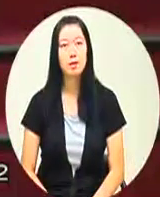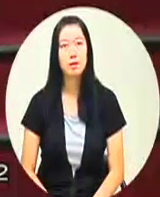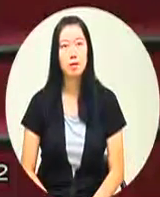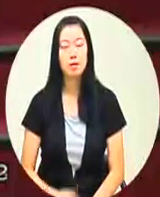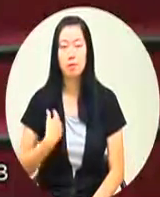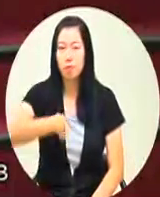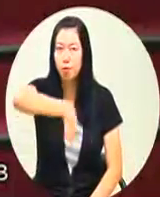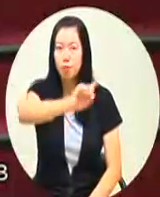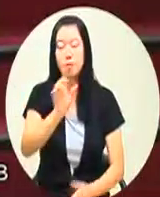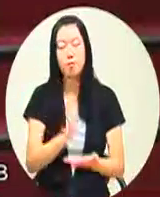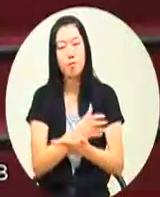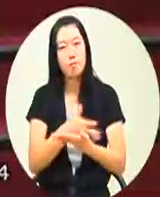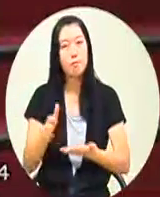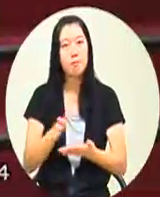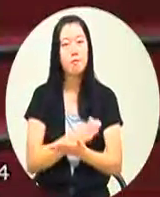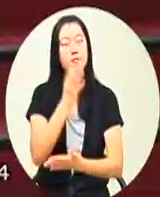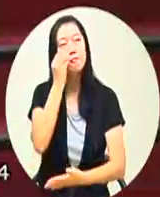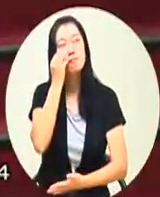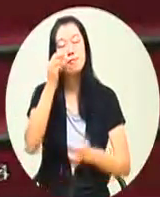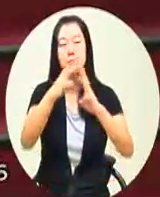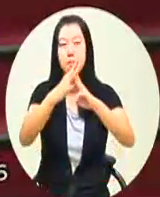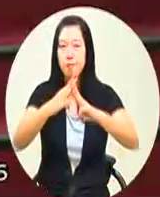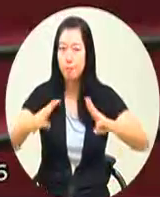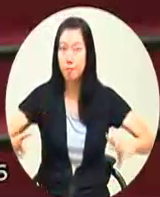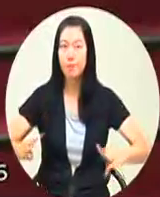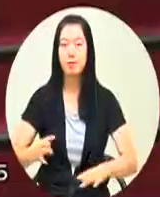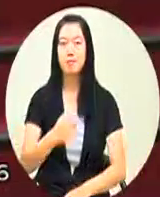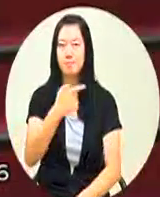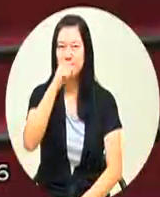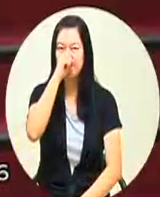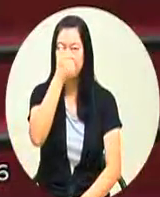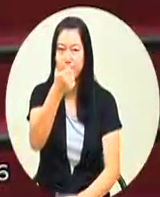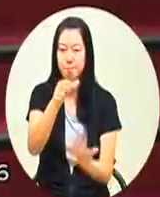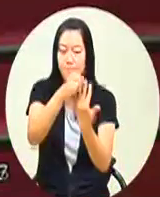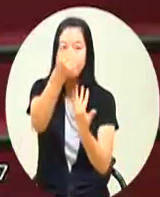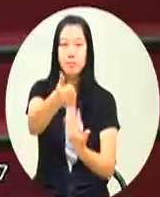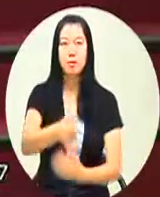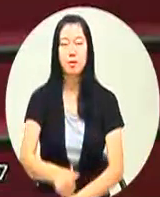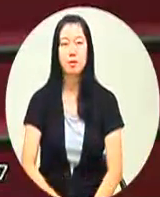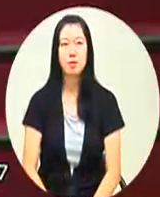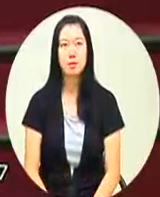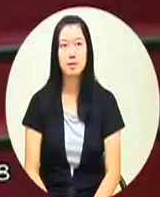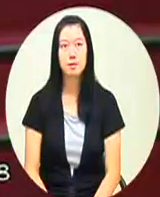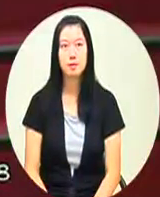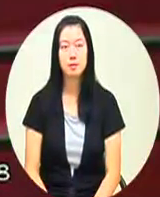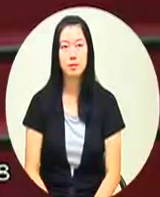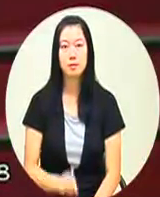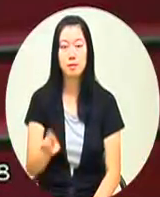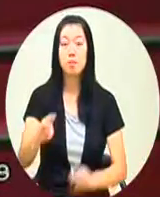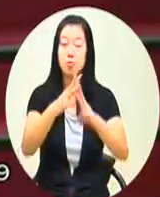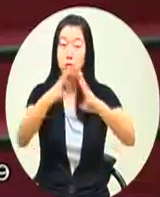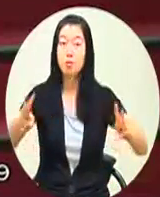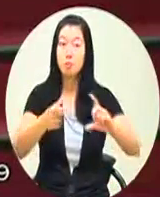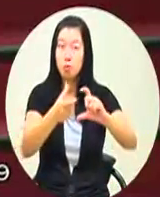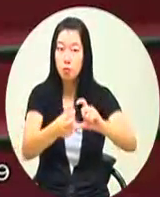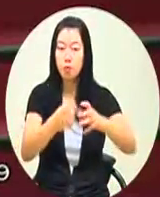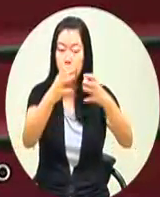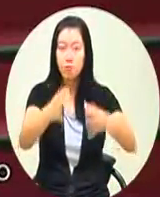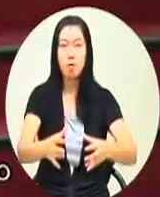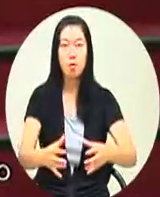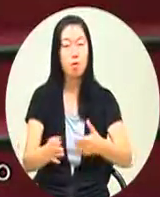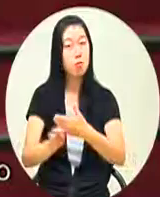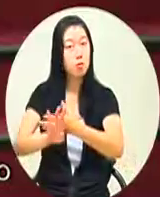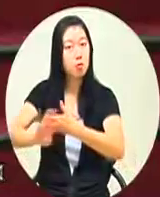休闲生活，到山上露营是非常好的选项。那么开发露营区有没有其他